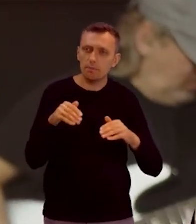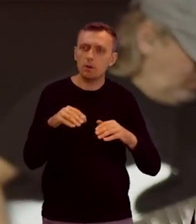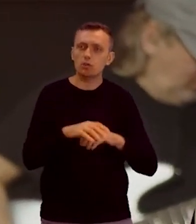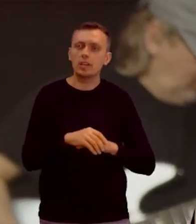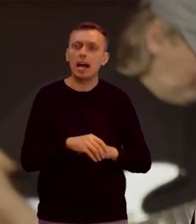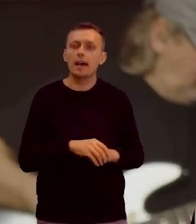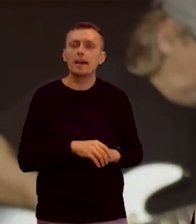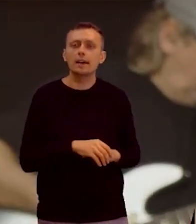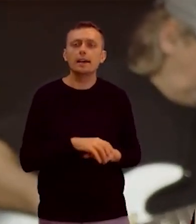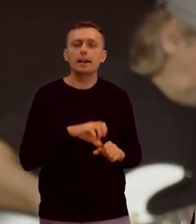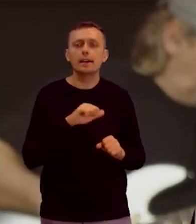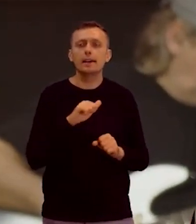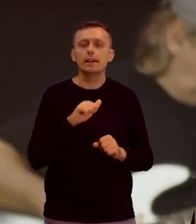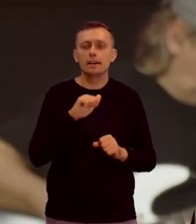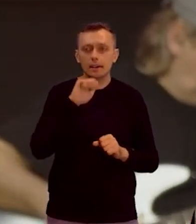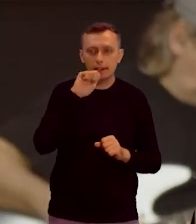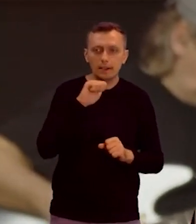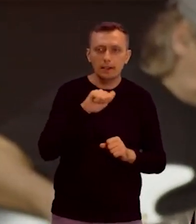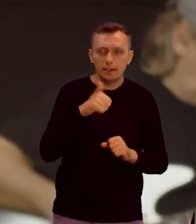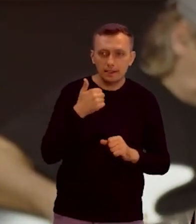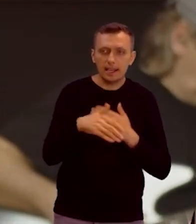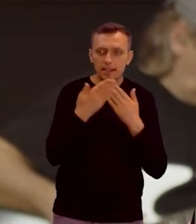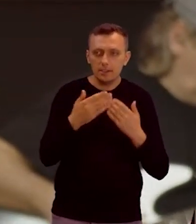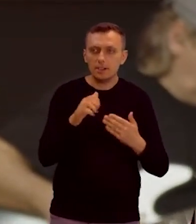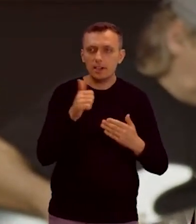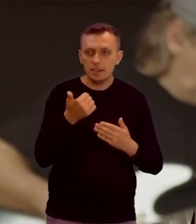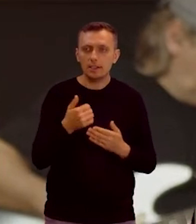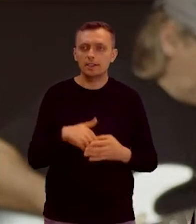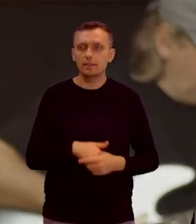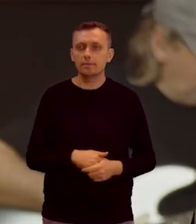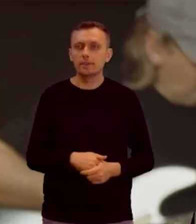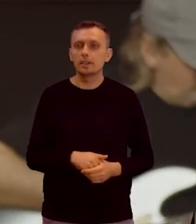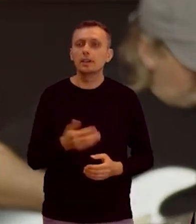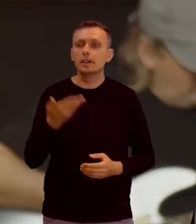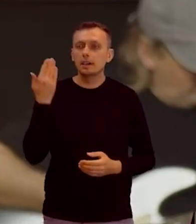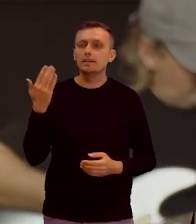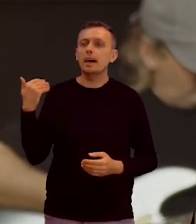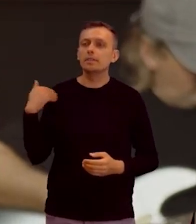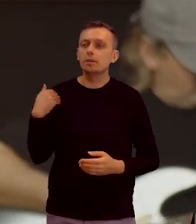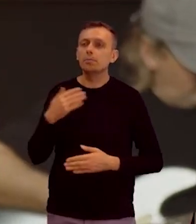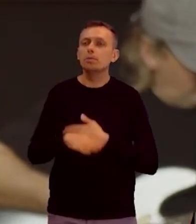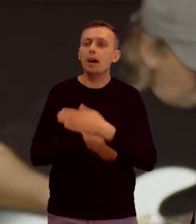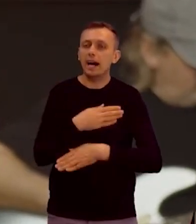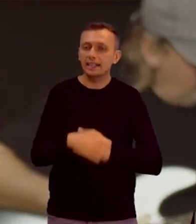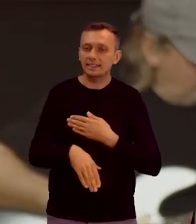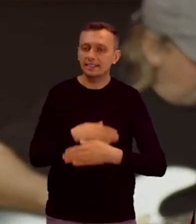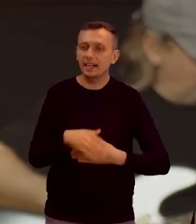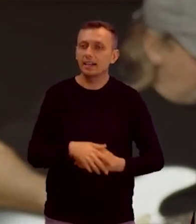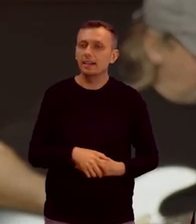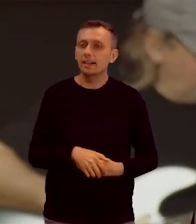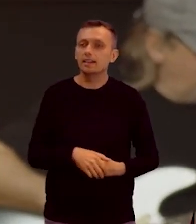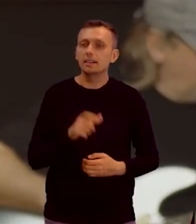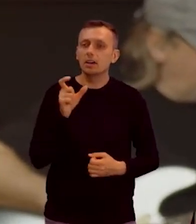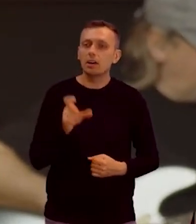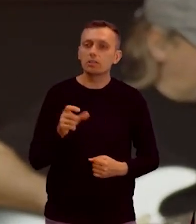24 godziny. Wiecie, już kiedyś raz zrobiliśmy taką akcję i ktoś dostał nagrodę bardzo ważną, dotyczącą